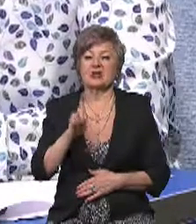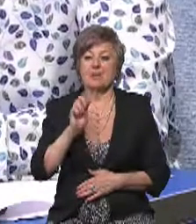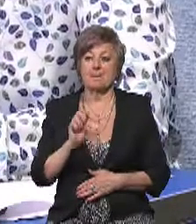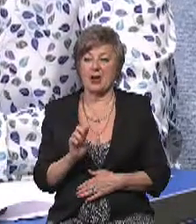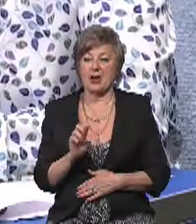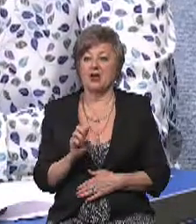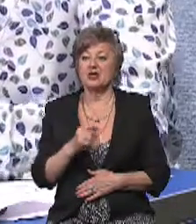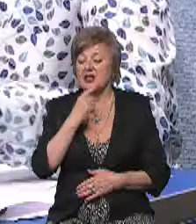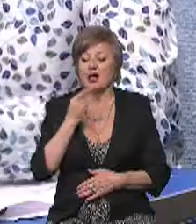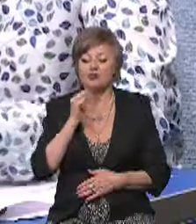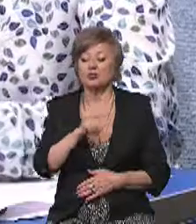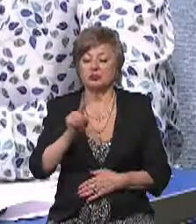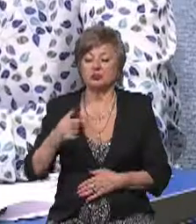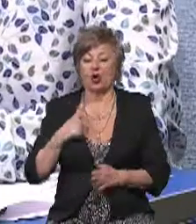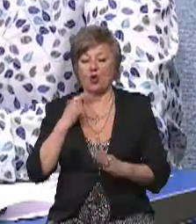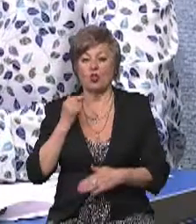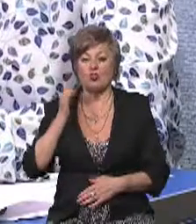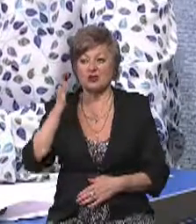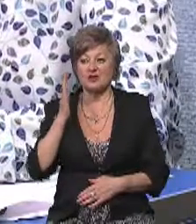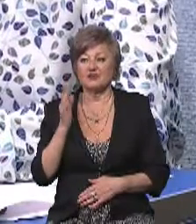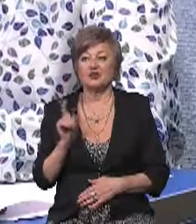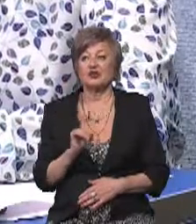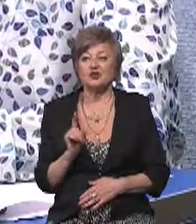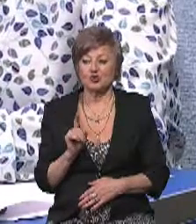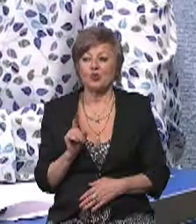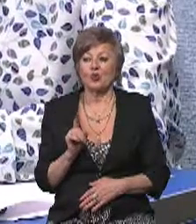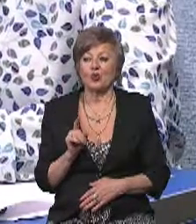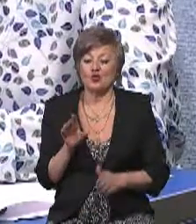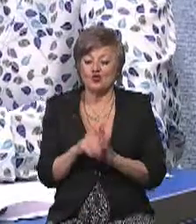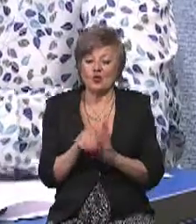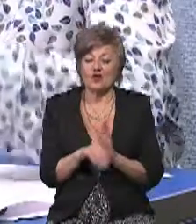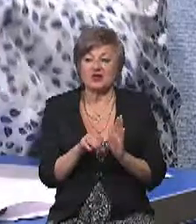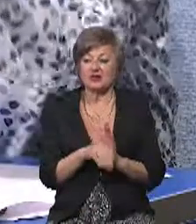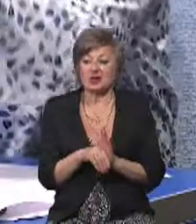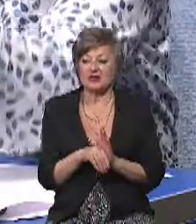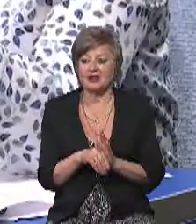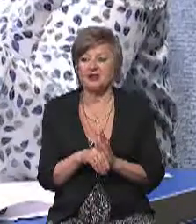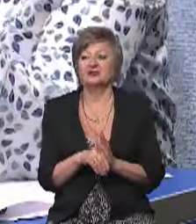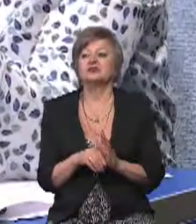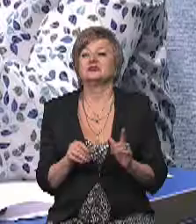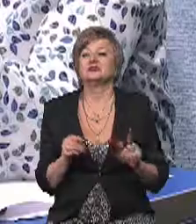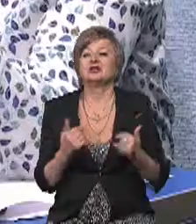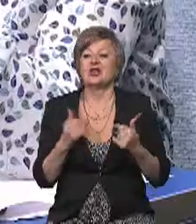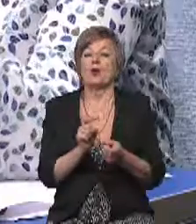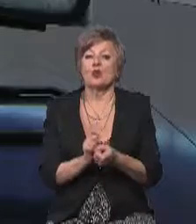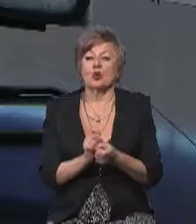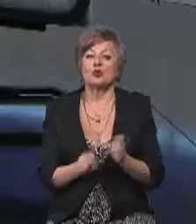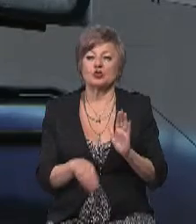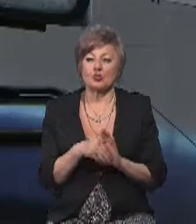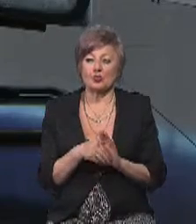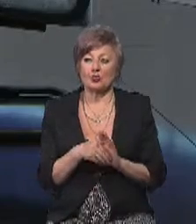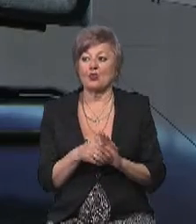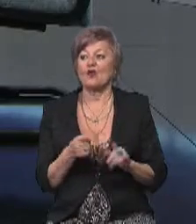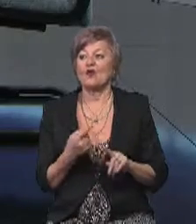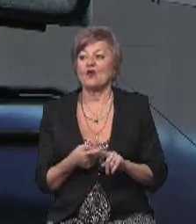я за багато речей голосував, які інституційно заклали підвалини для боротьби з корупцією. От наскільки